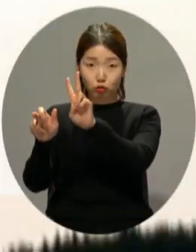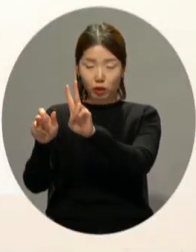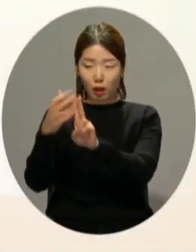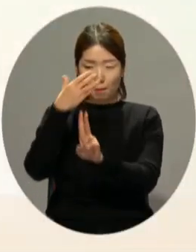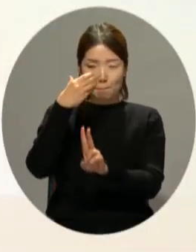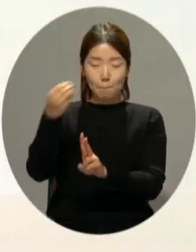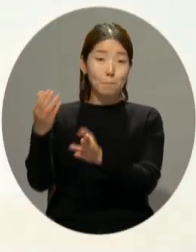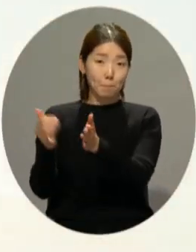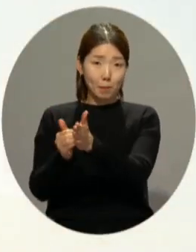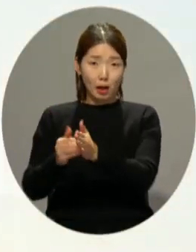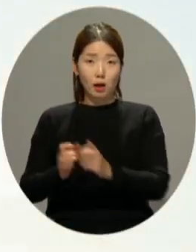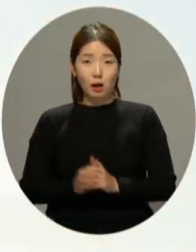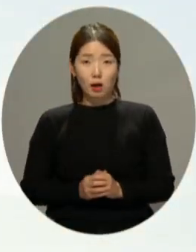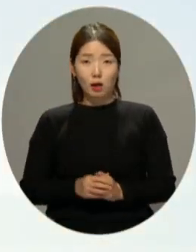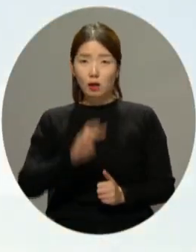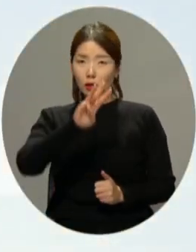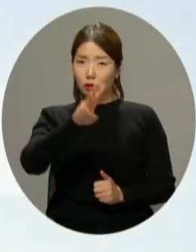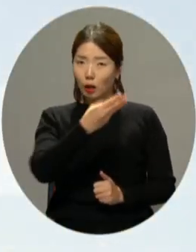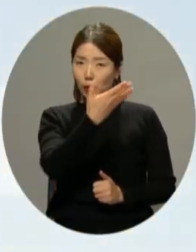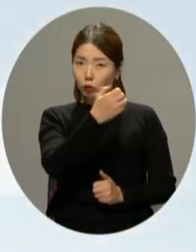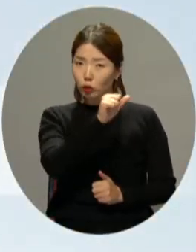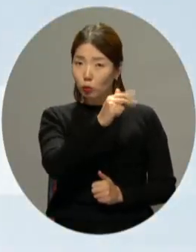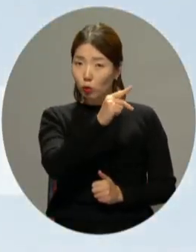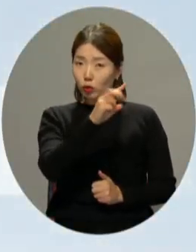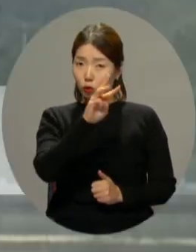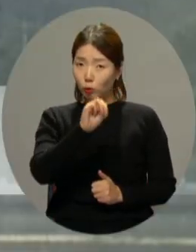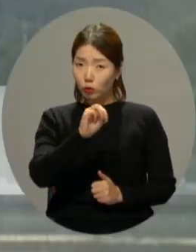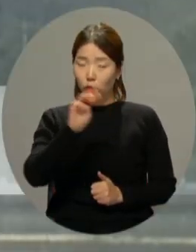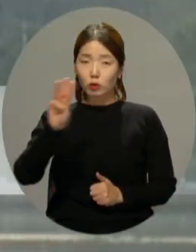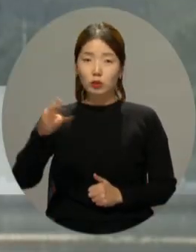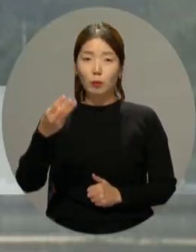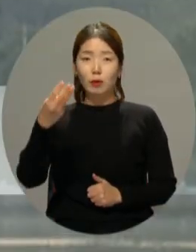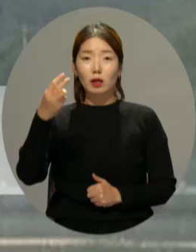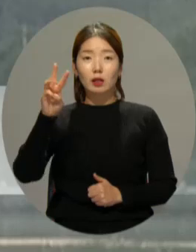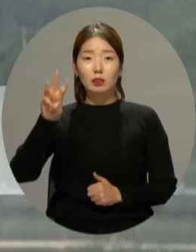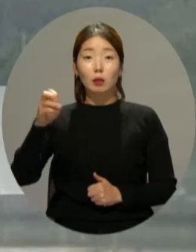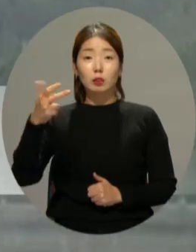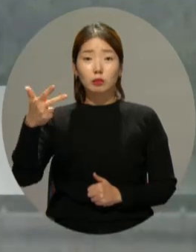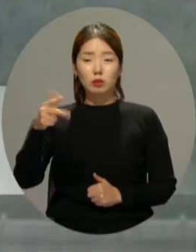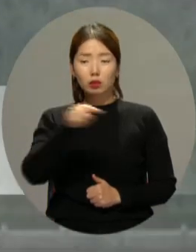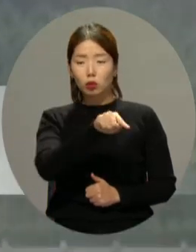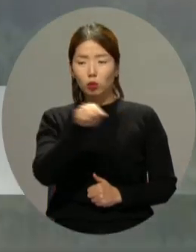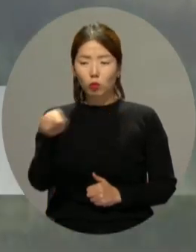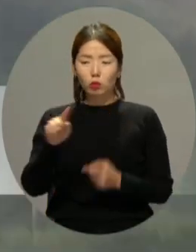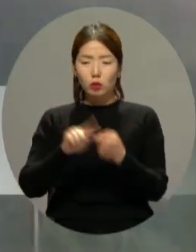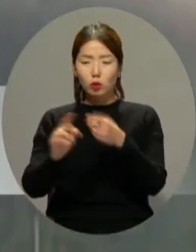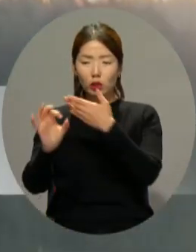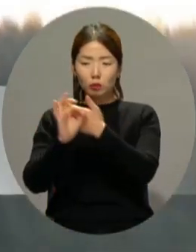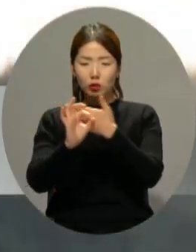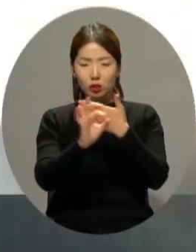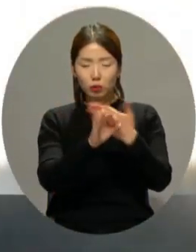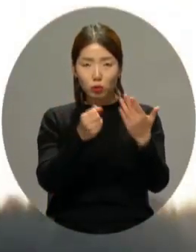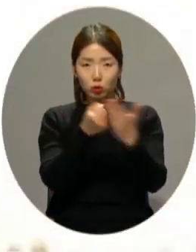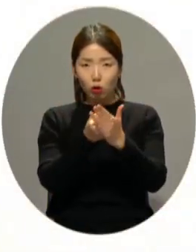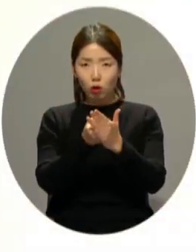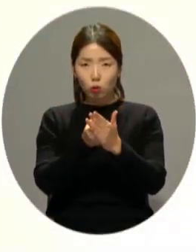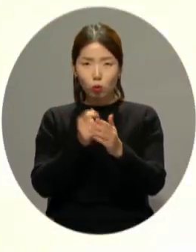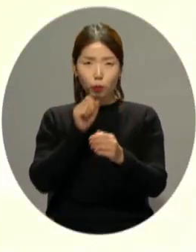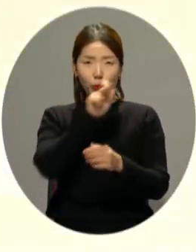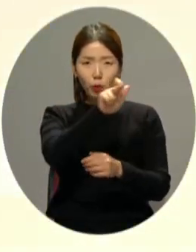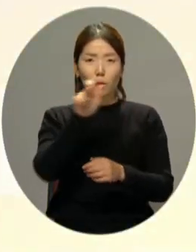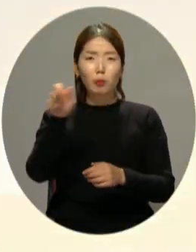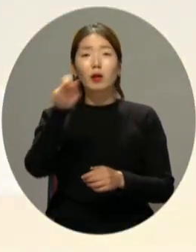두발이 포착됐는데 395km가 337km 사거리에 가상 표적을 설정한 것으로